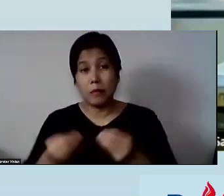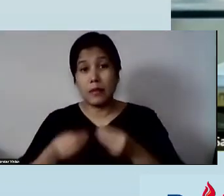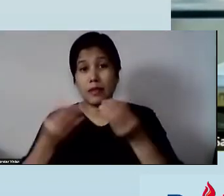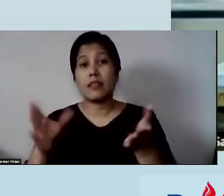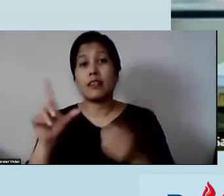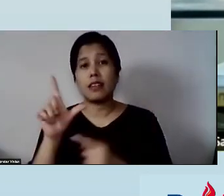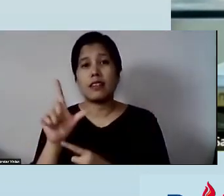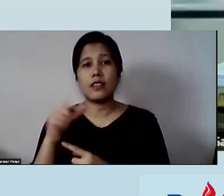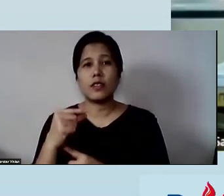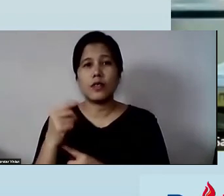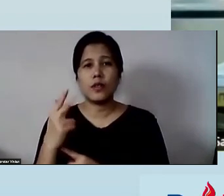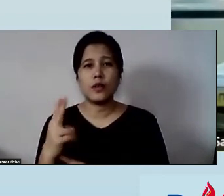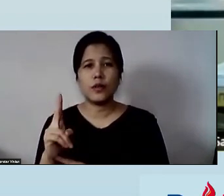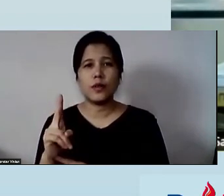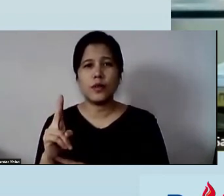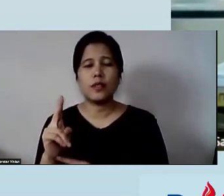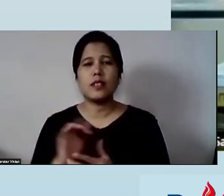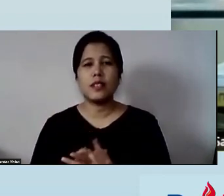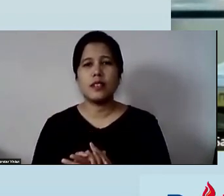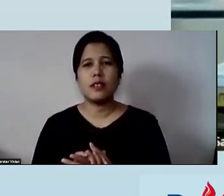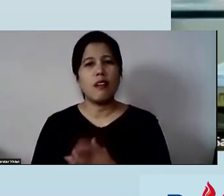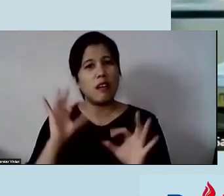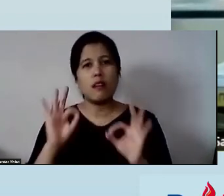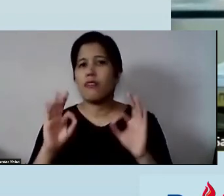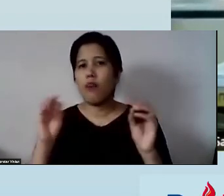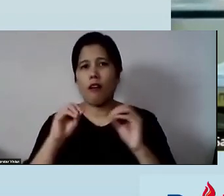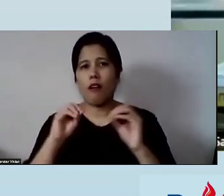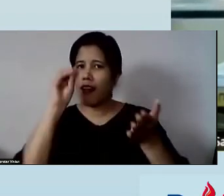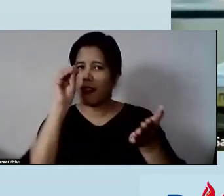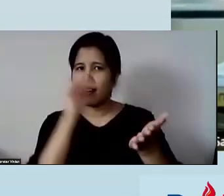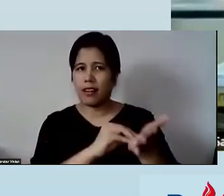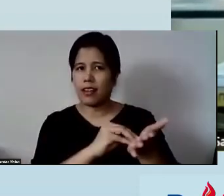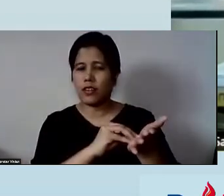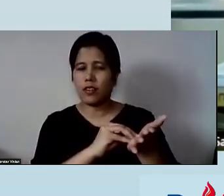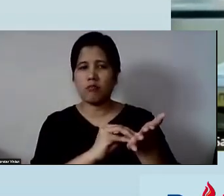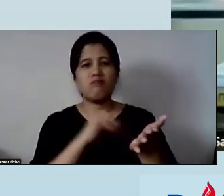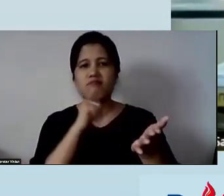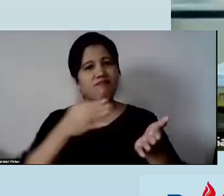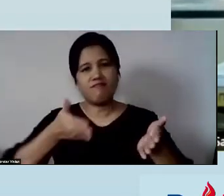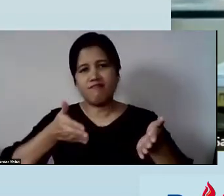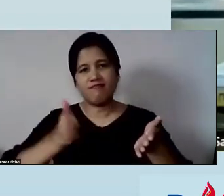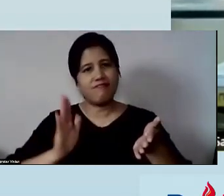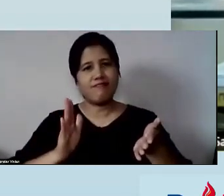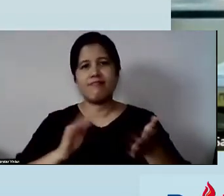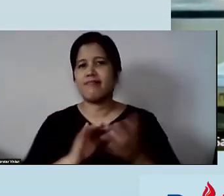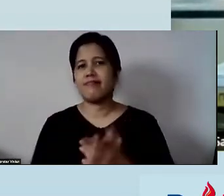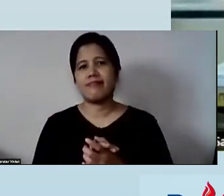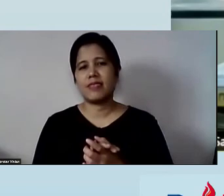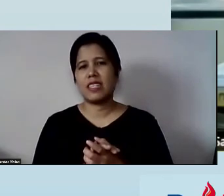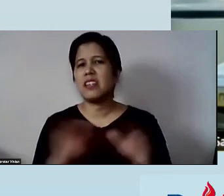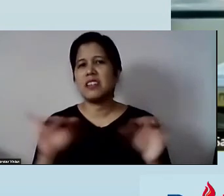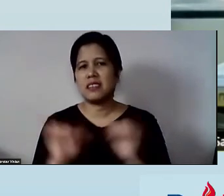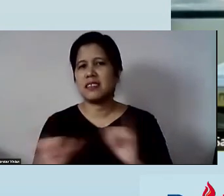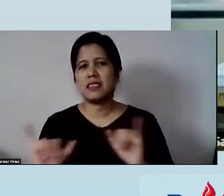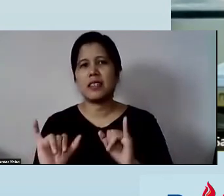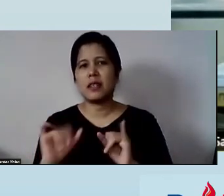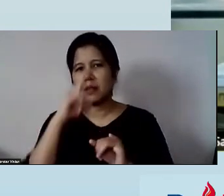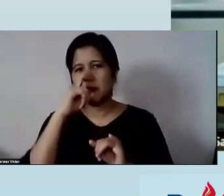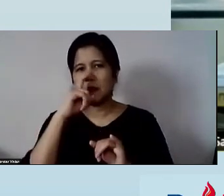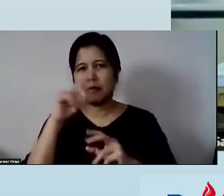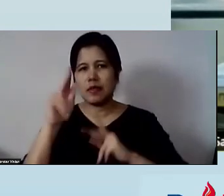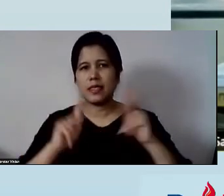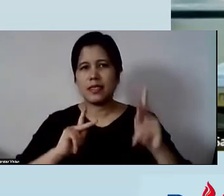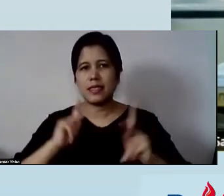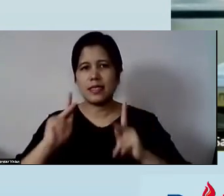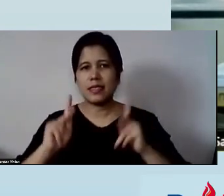government units. Pag hindi doon nakalista, hindi talaga yon i-allow. Parehas din yan sa senior citizens.